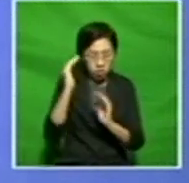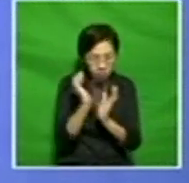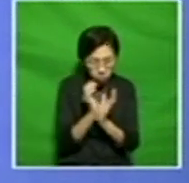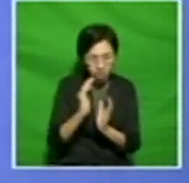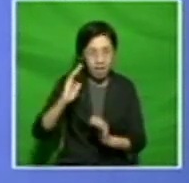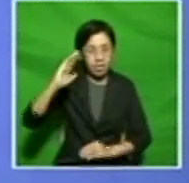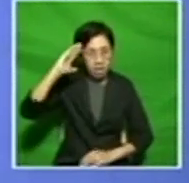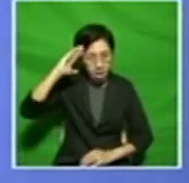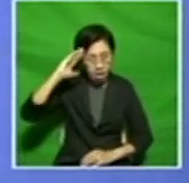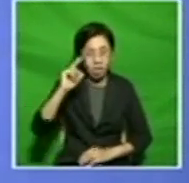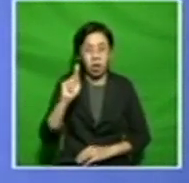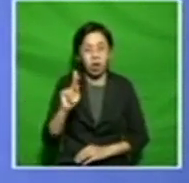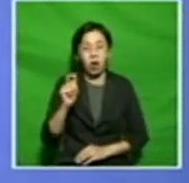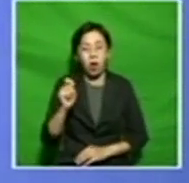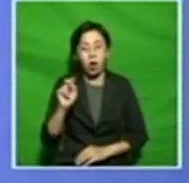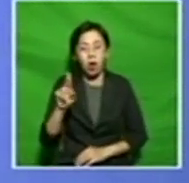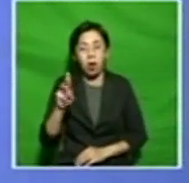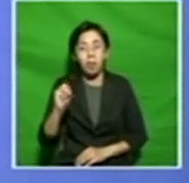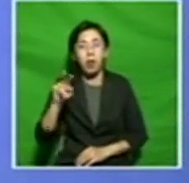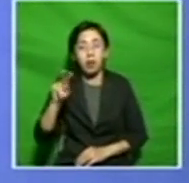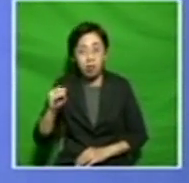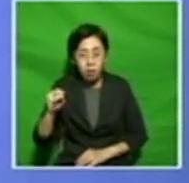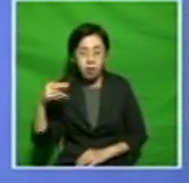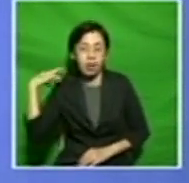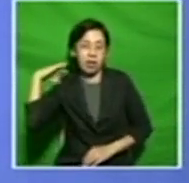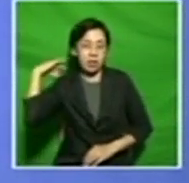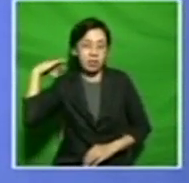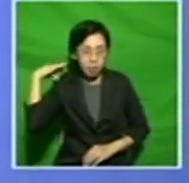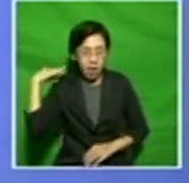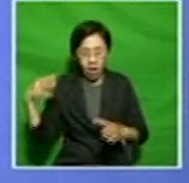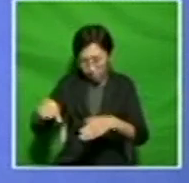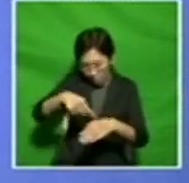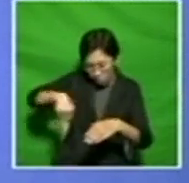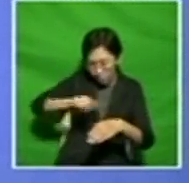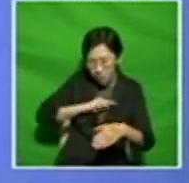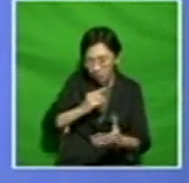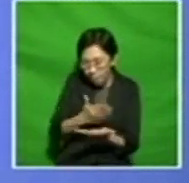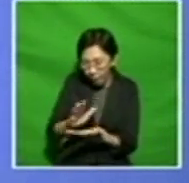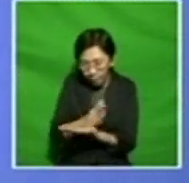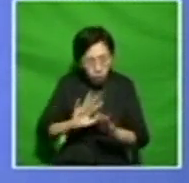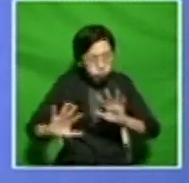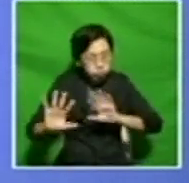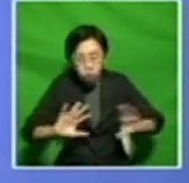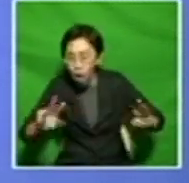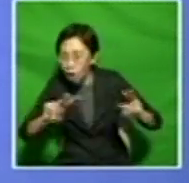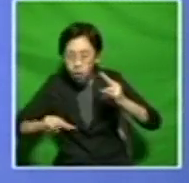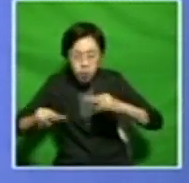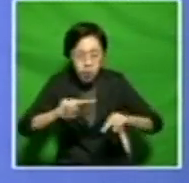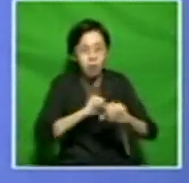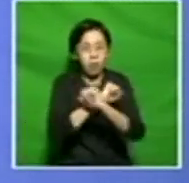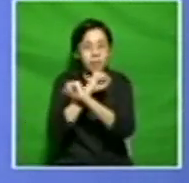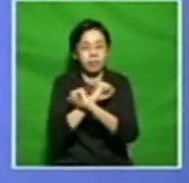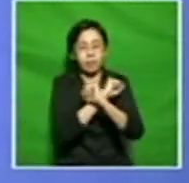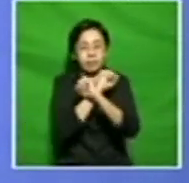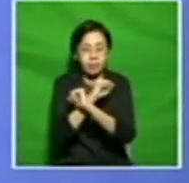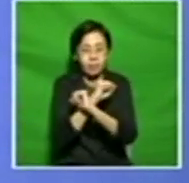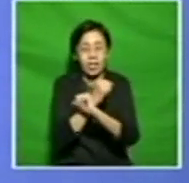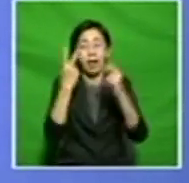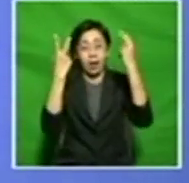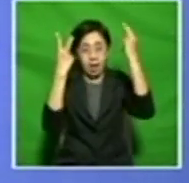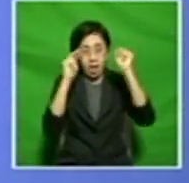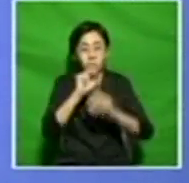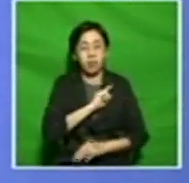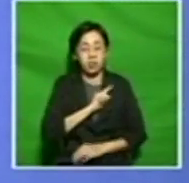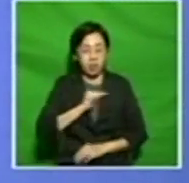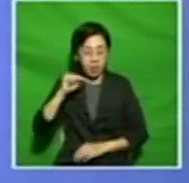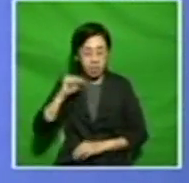กรมน.อาสาสมัครซึ่งตรงนี้ก็จะเน้นไปในเรื่องของการรักษาความปลอดภัยท่านนายกรัฐมนตรีได้สั่งการใน